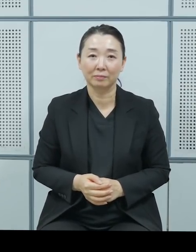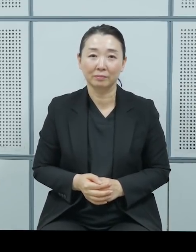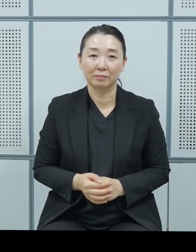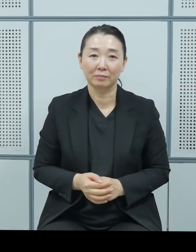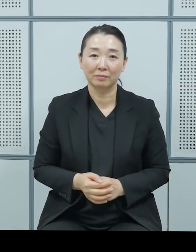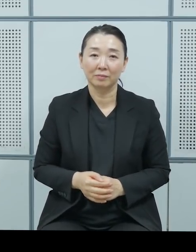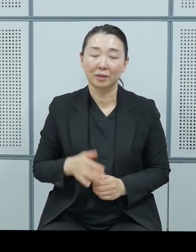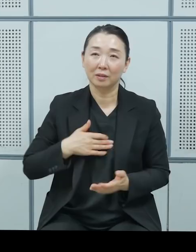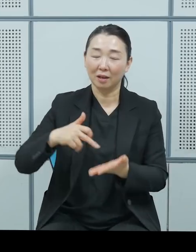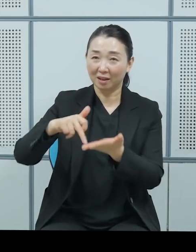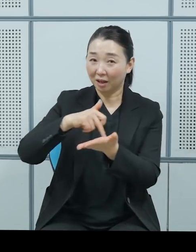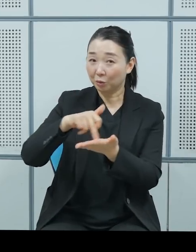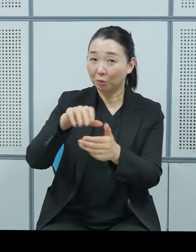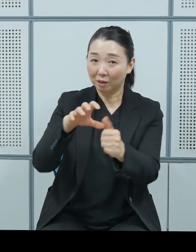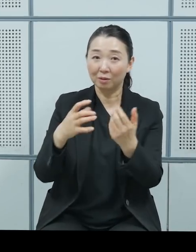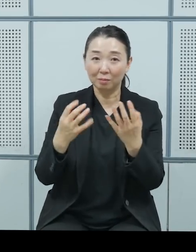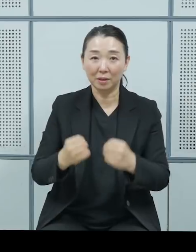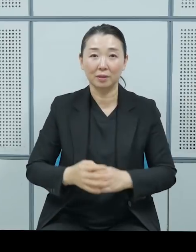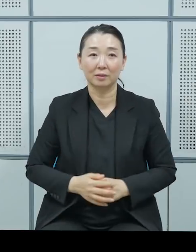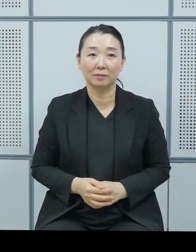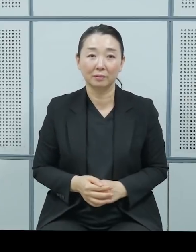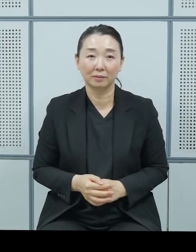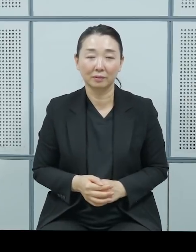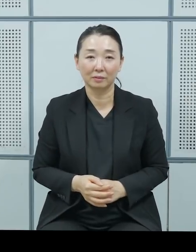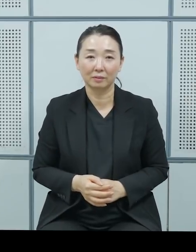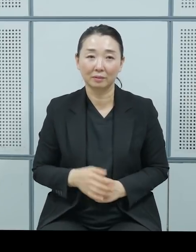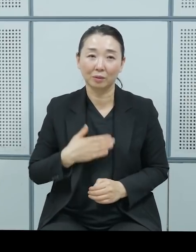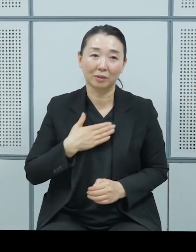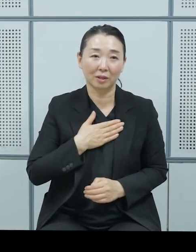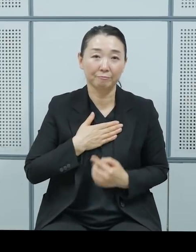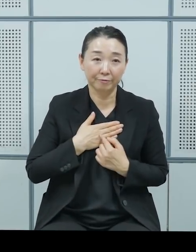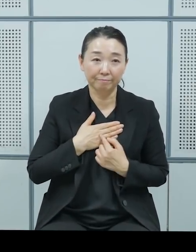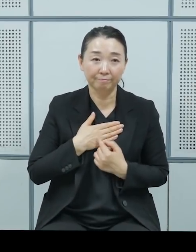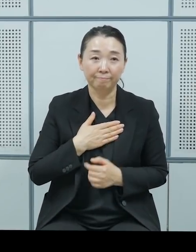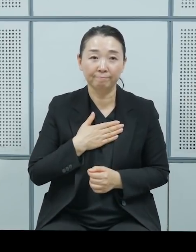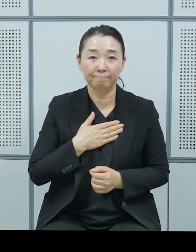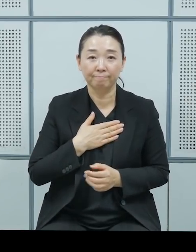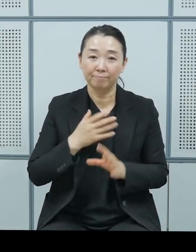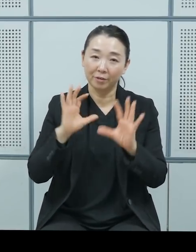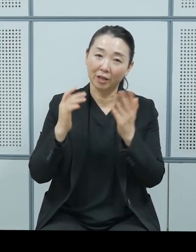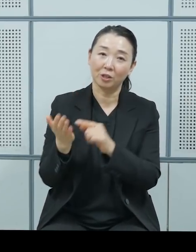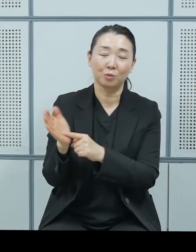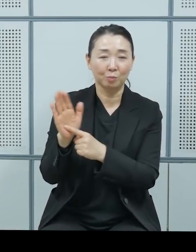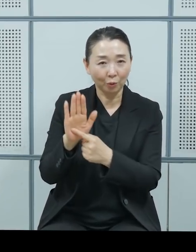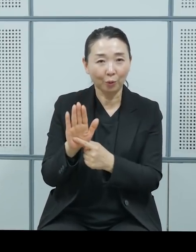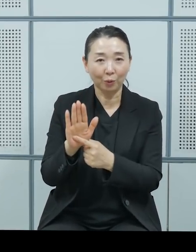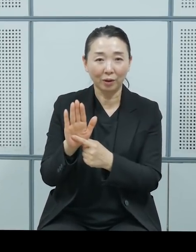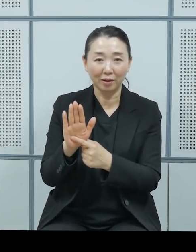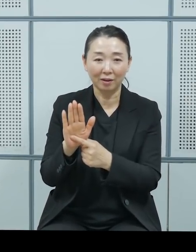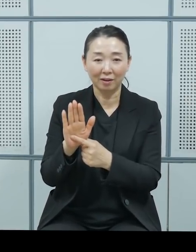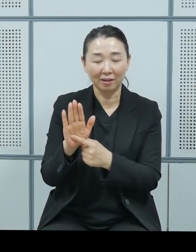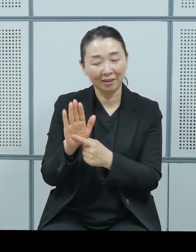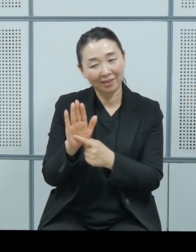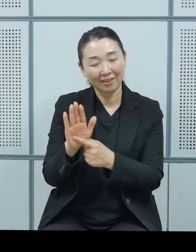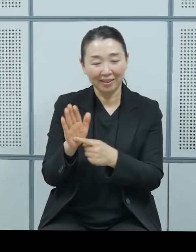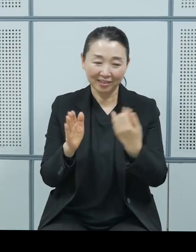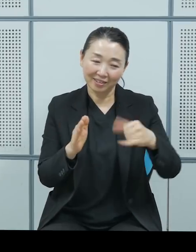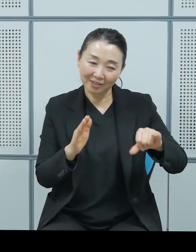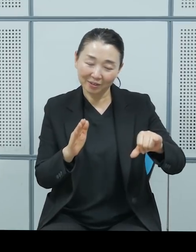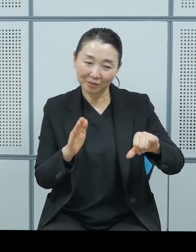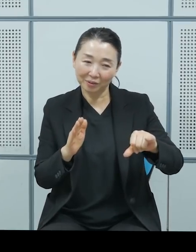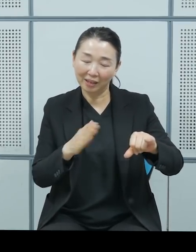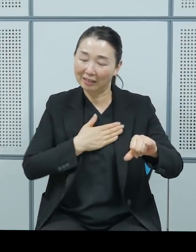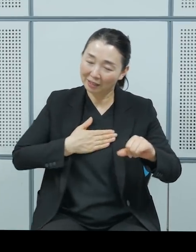저는 이제 카톡을 많이 활용하거든요. 네. 저도 제 감정을 아이들한테 표현하는데 아이들도 저렇게 감정을